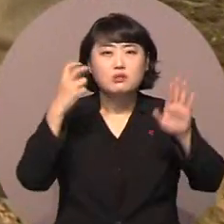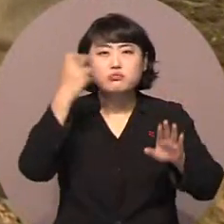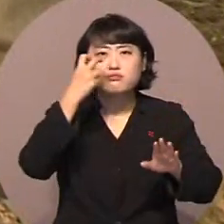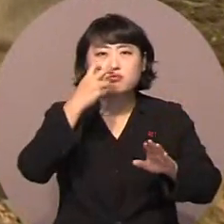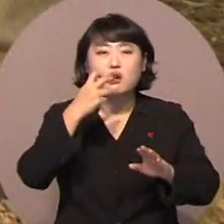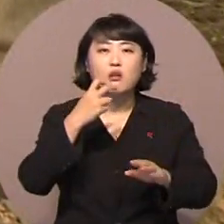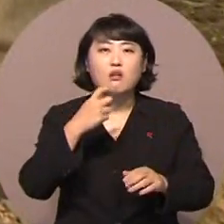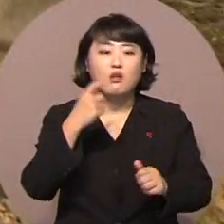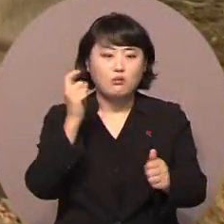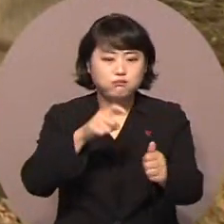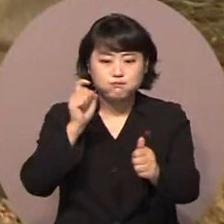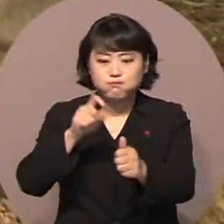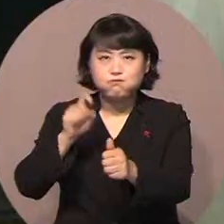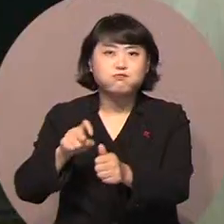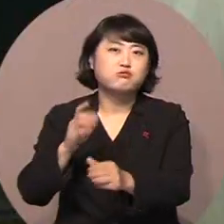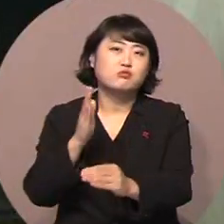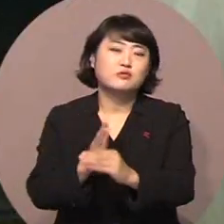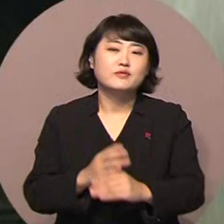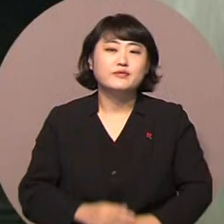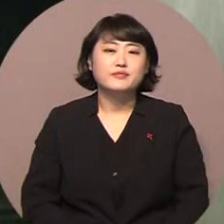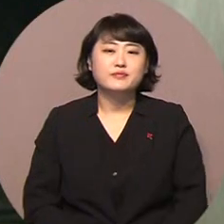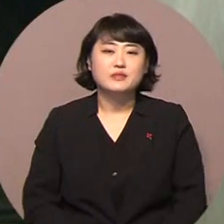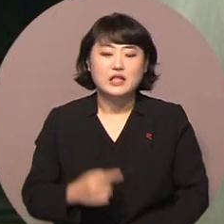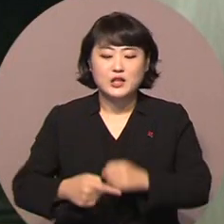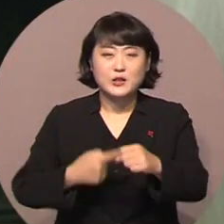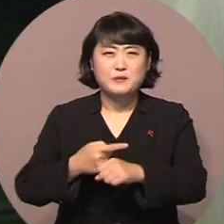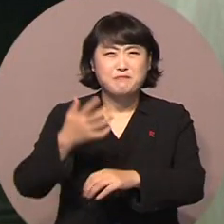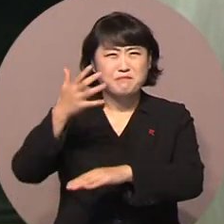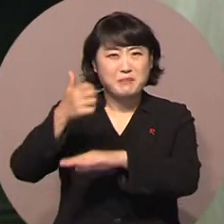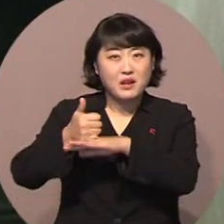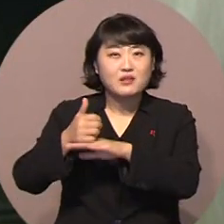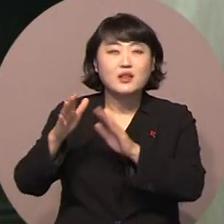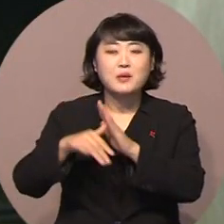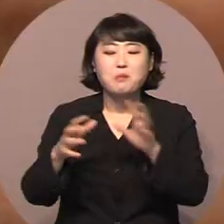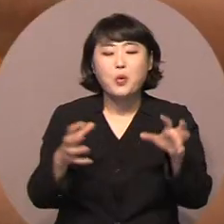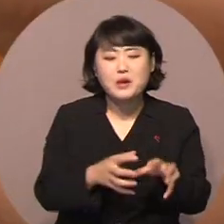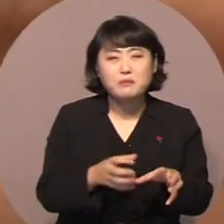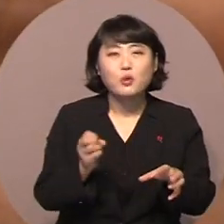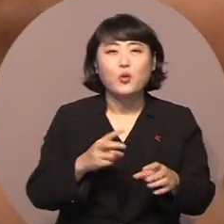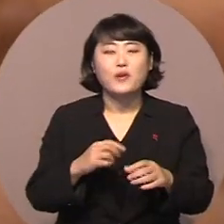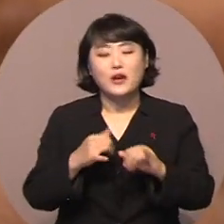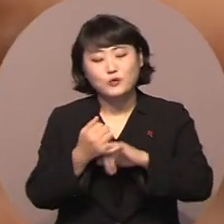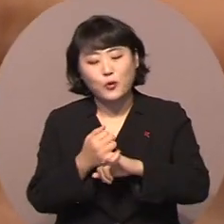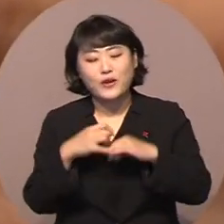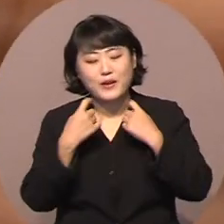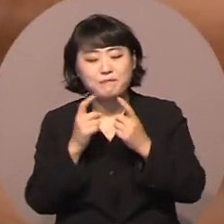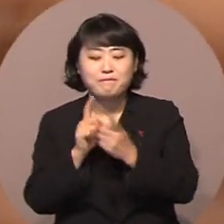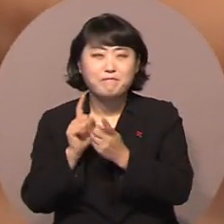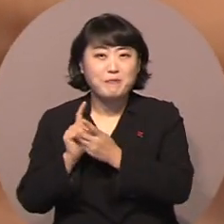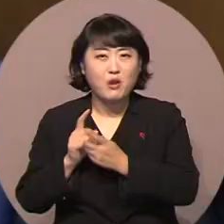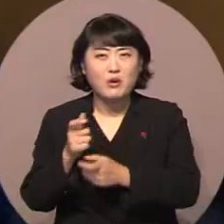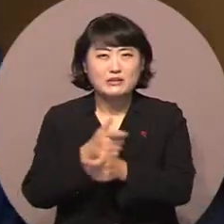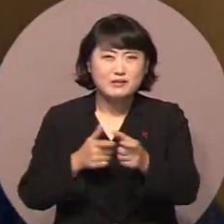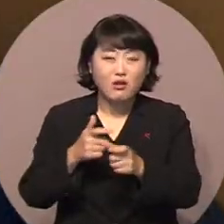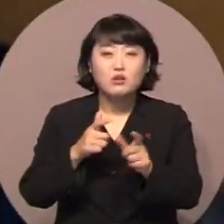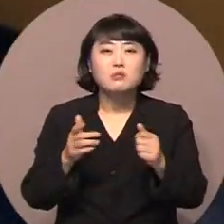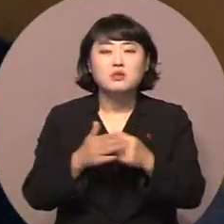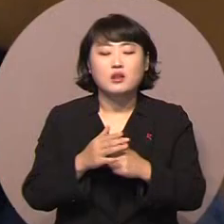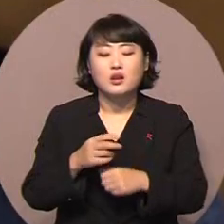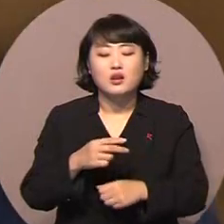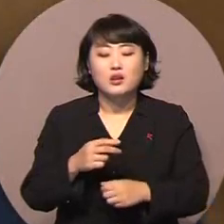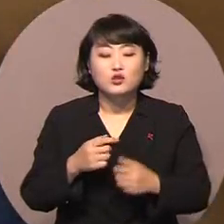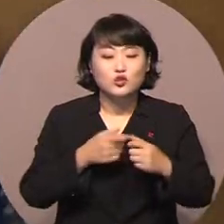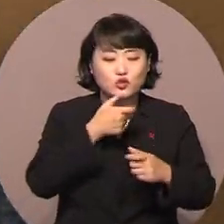행위가 적발되고 있습니다. 연말 연시 모임과 회식 등 술자리 약속이 많아지는 요즘 음주운전의 유혹에